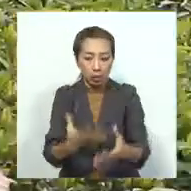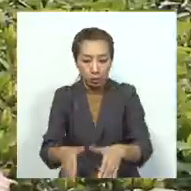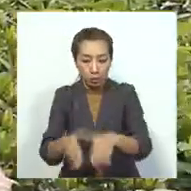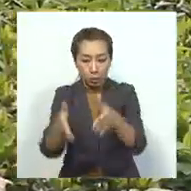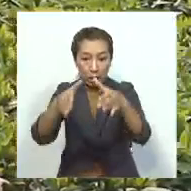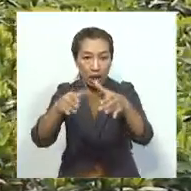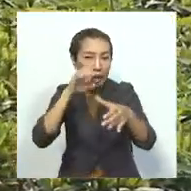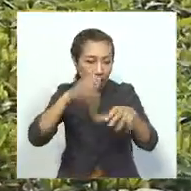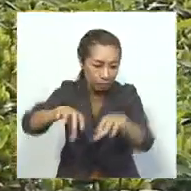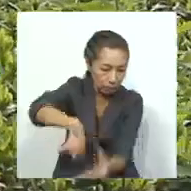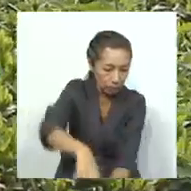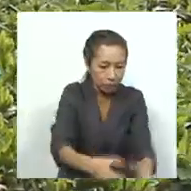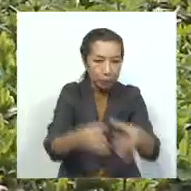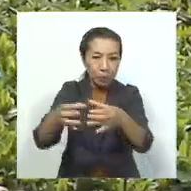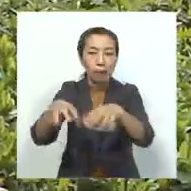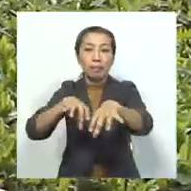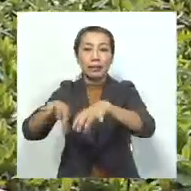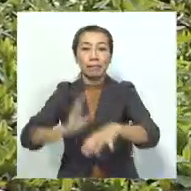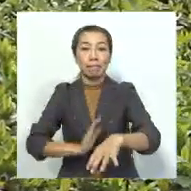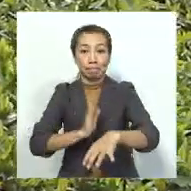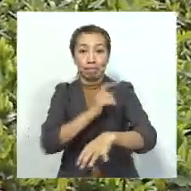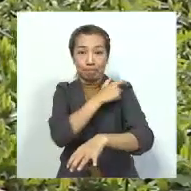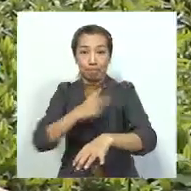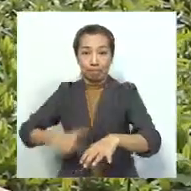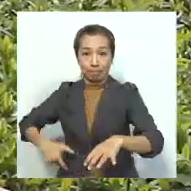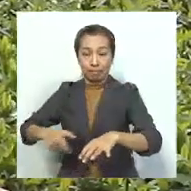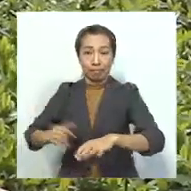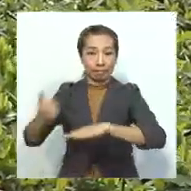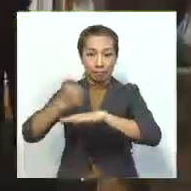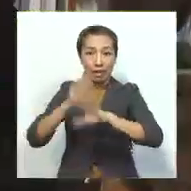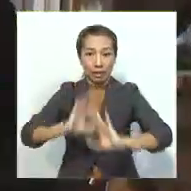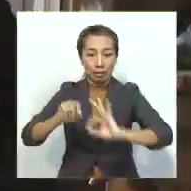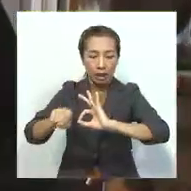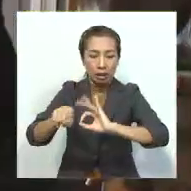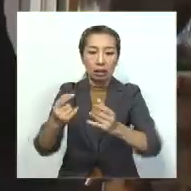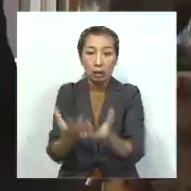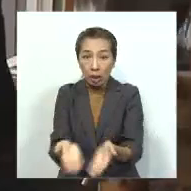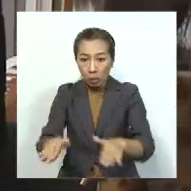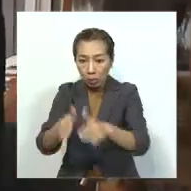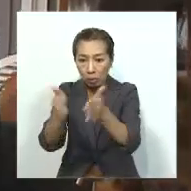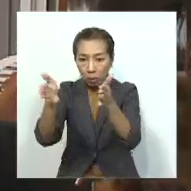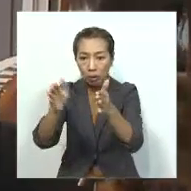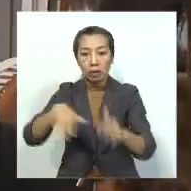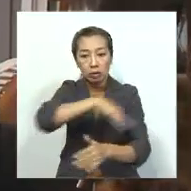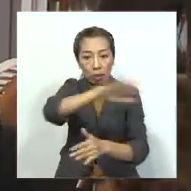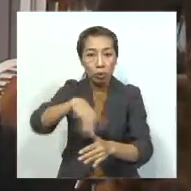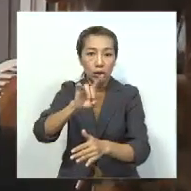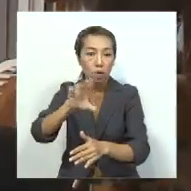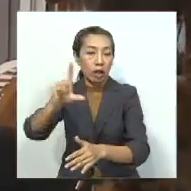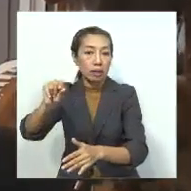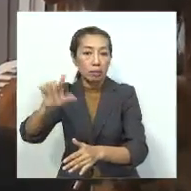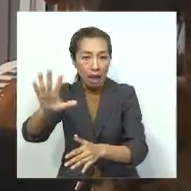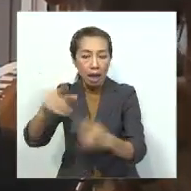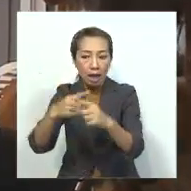4หมู่1ตำบลท่าราบอำเภอเมืองราชบุรีการส่งมอบในครั้งนี้มีจำนวน67ใบจาก125